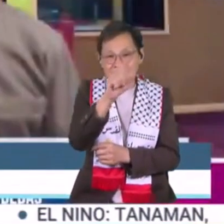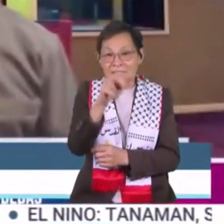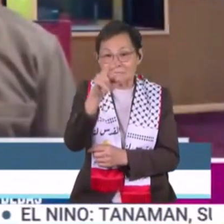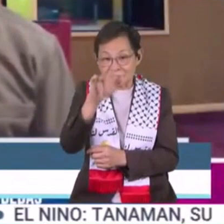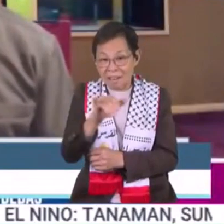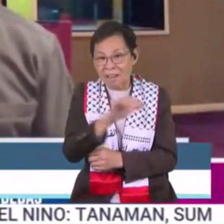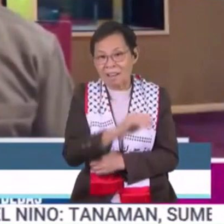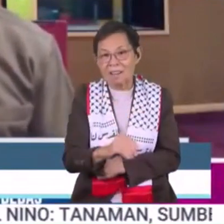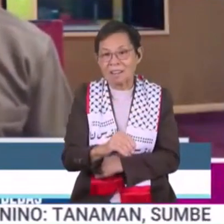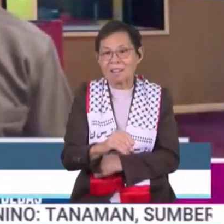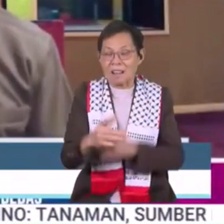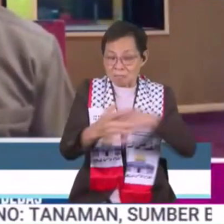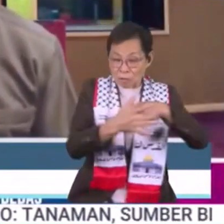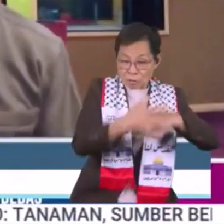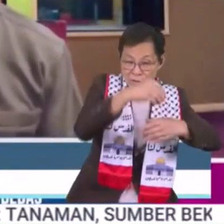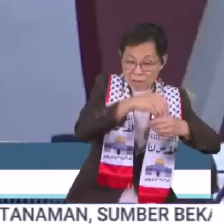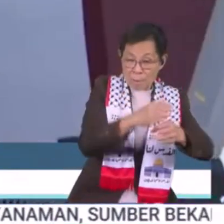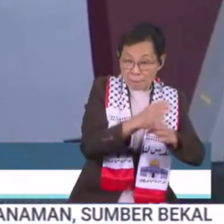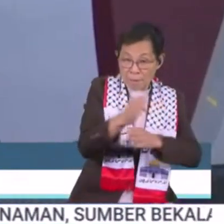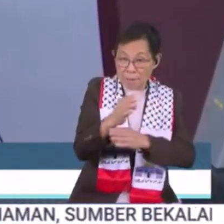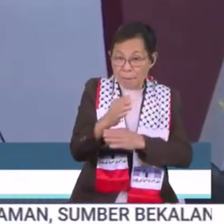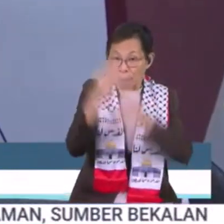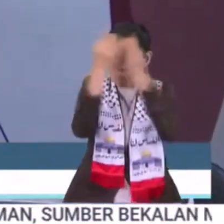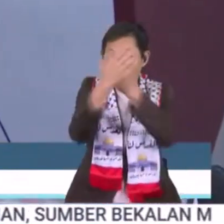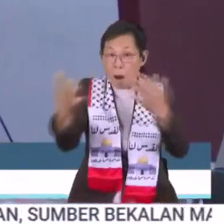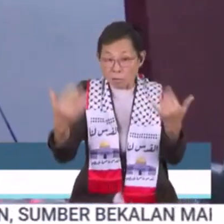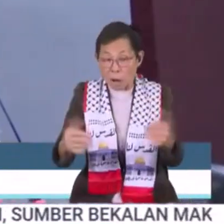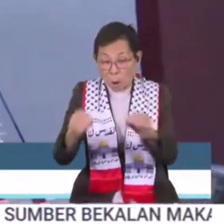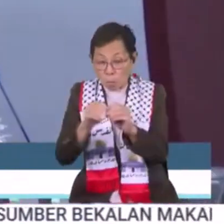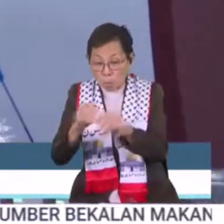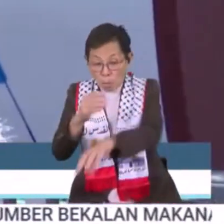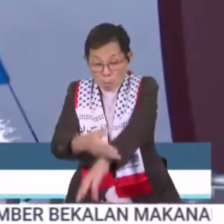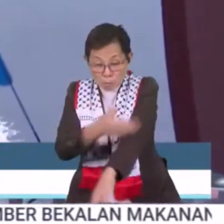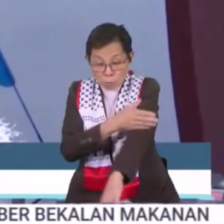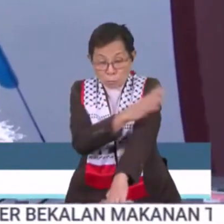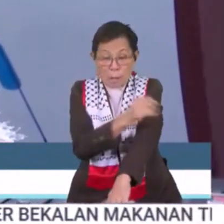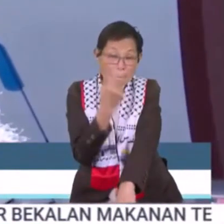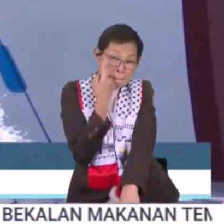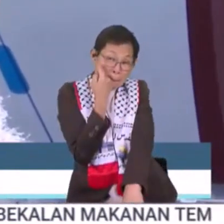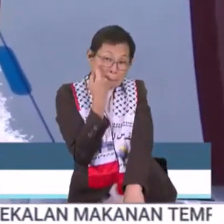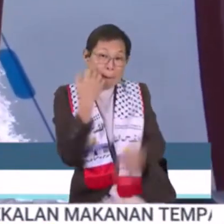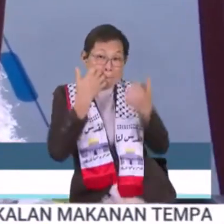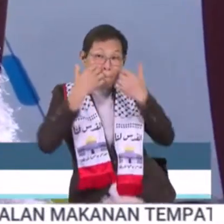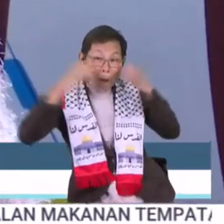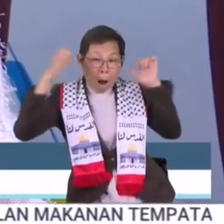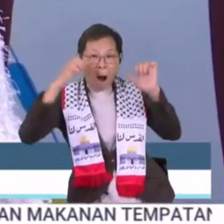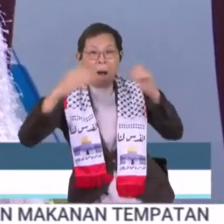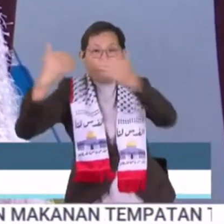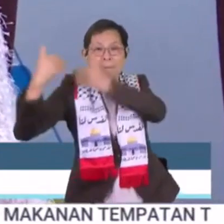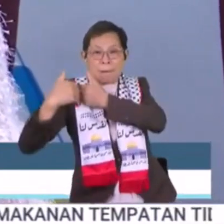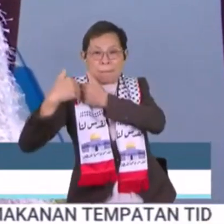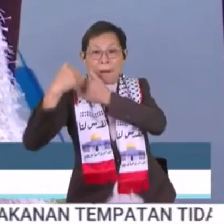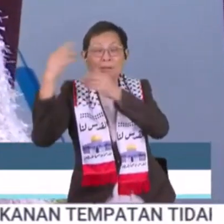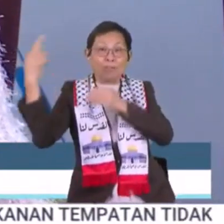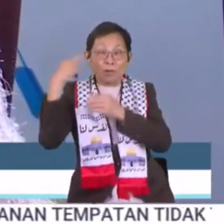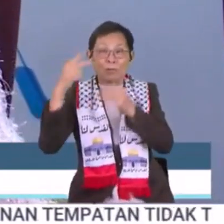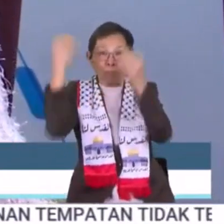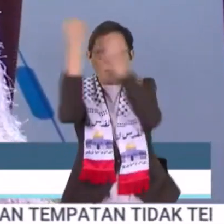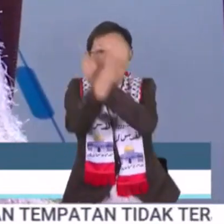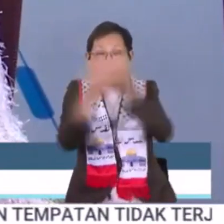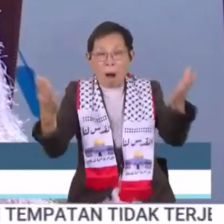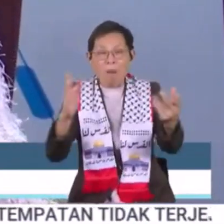danohupun tekniid peniaran tanah air semakin maju dan terkini namun peranan radio sebagai penyampai maklumat masih kekal